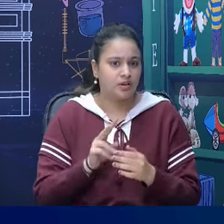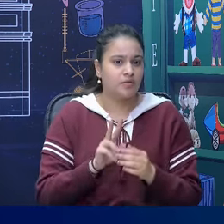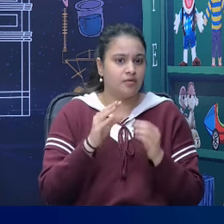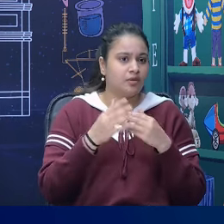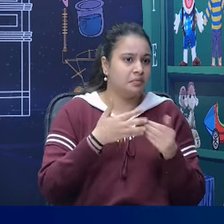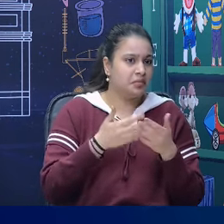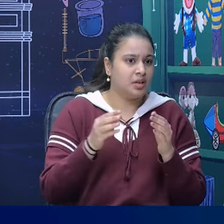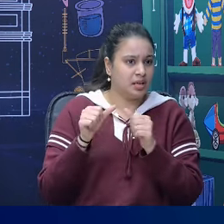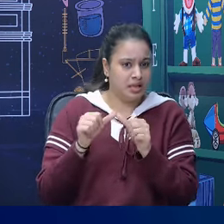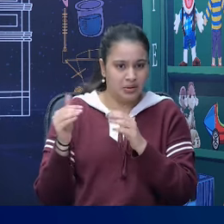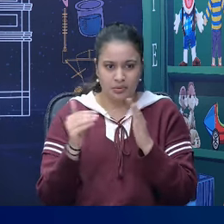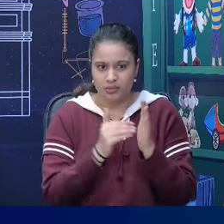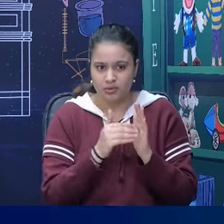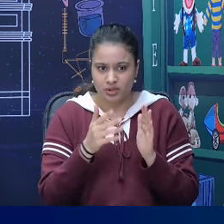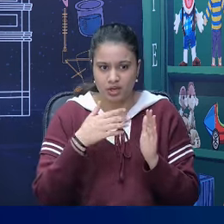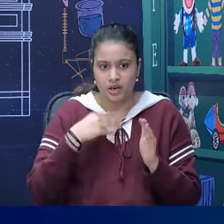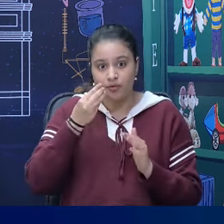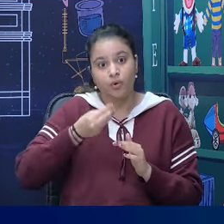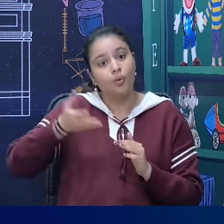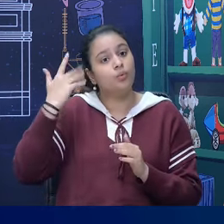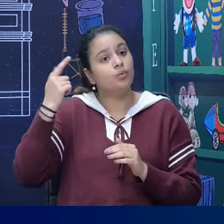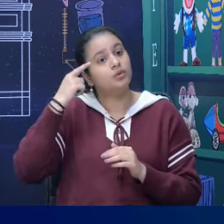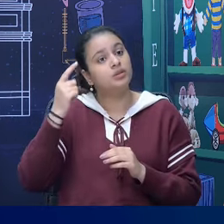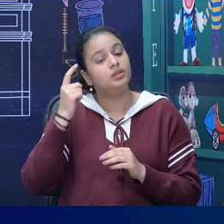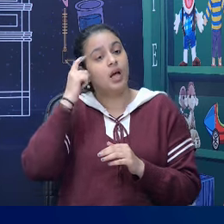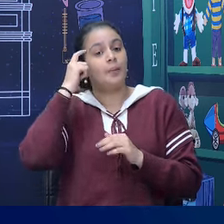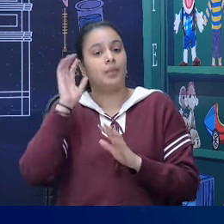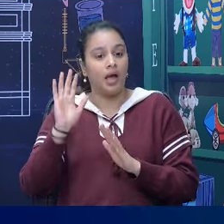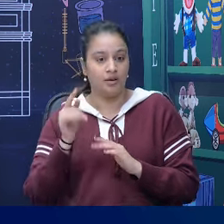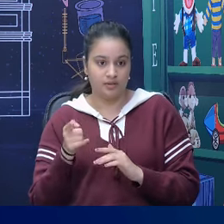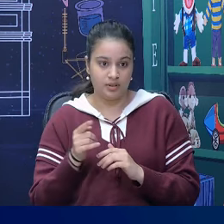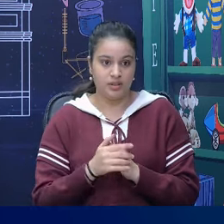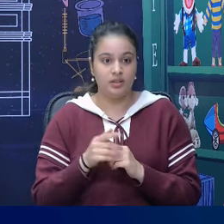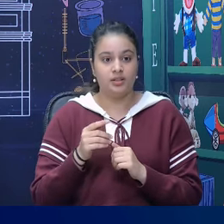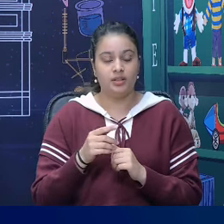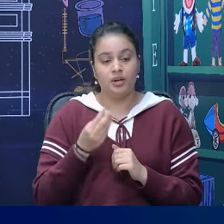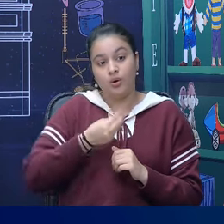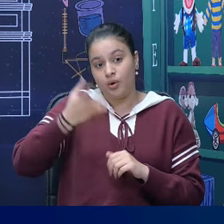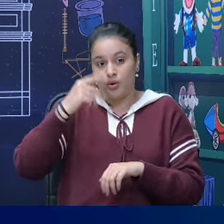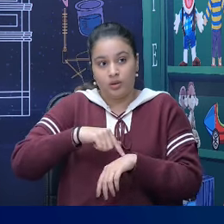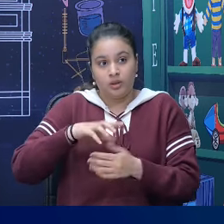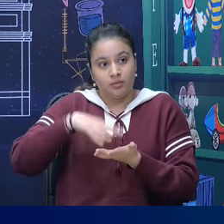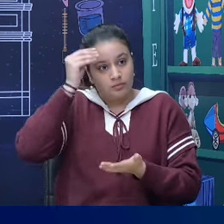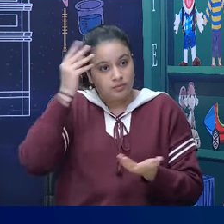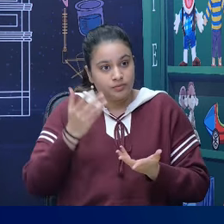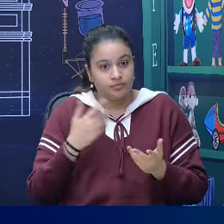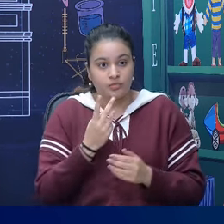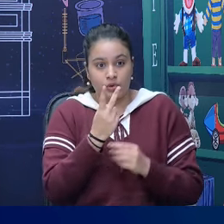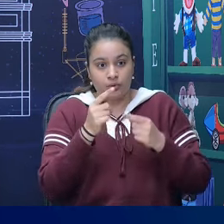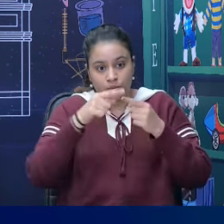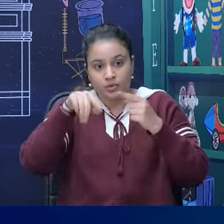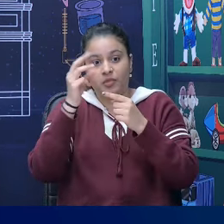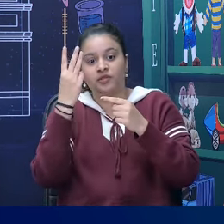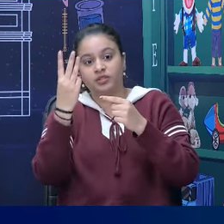ना हम उसको उस वाली लर्निंग में चले जाते हैं बिल्कुल तो उस वाली लर्निंग में जब हम चले जाते हैं और हमने बोल दिया कि 2 की पावर